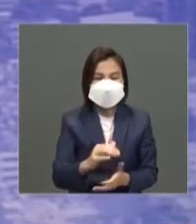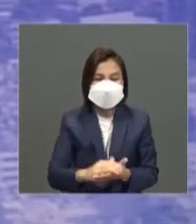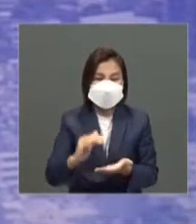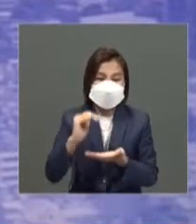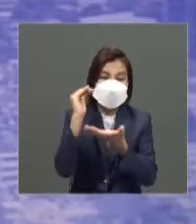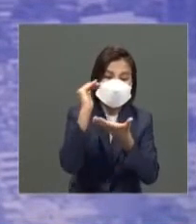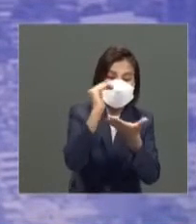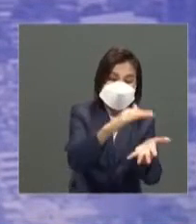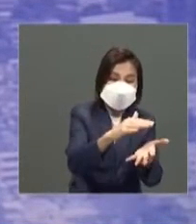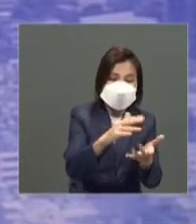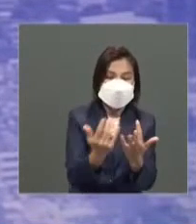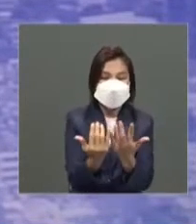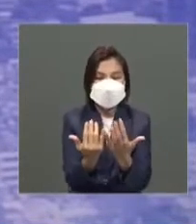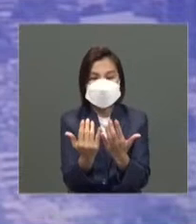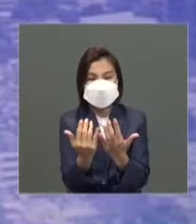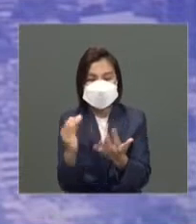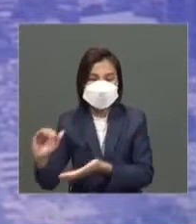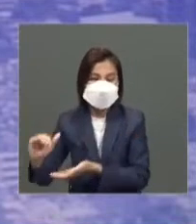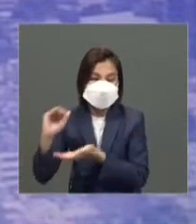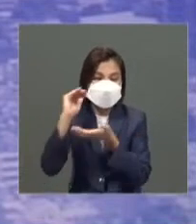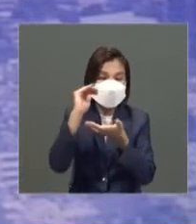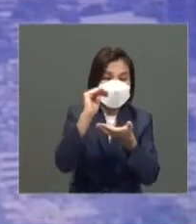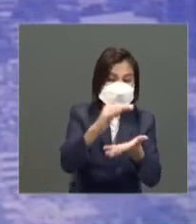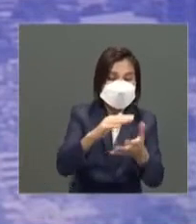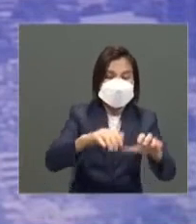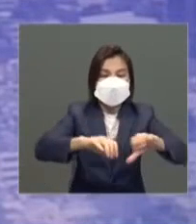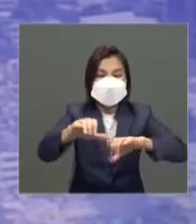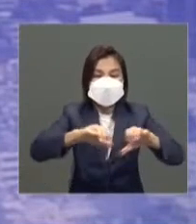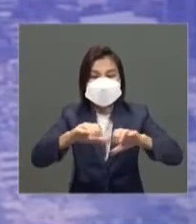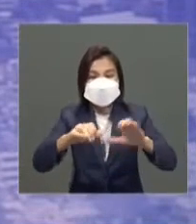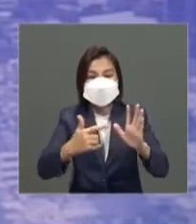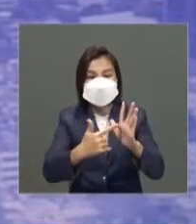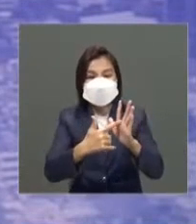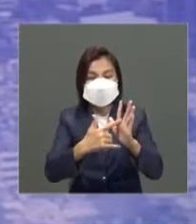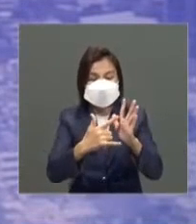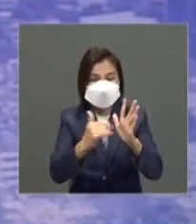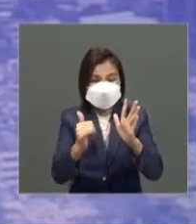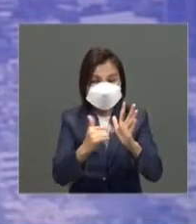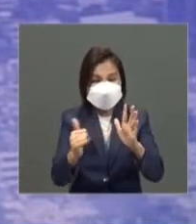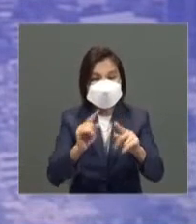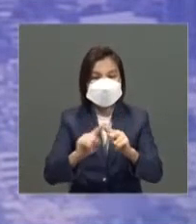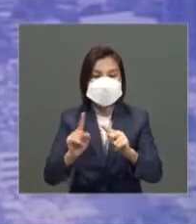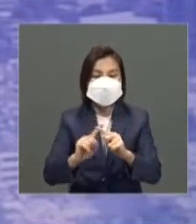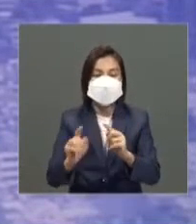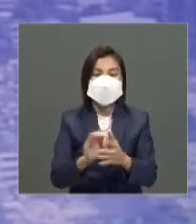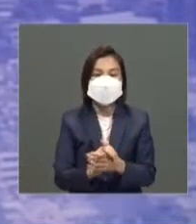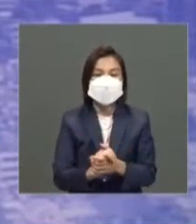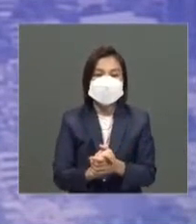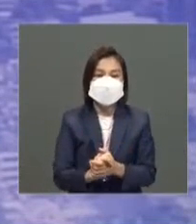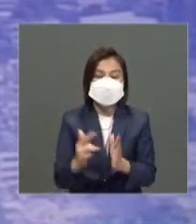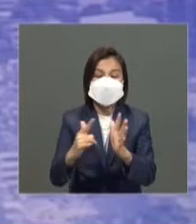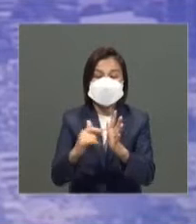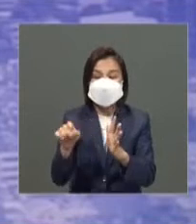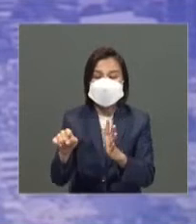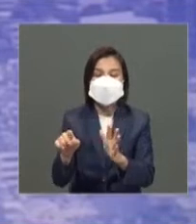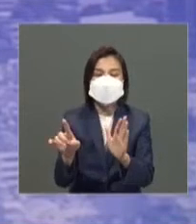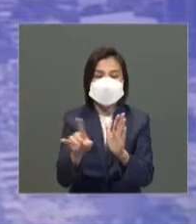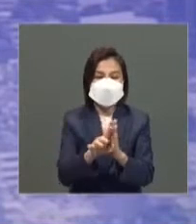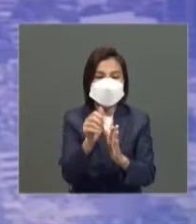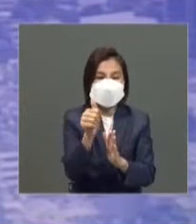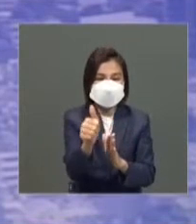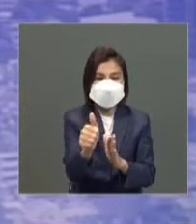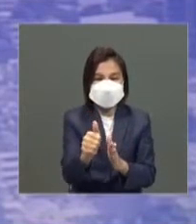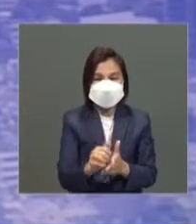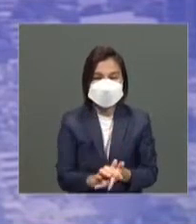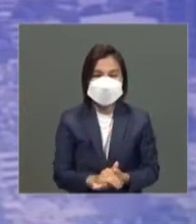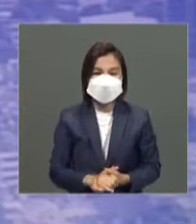างนี้จะทำให้มีการบริหารการนัดหมายแล้วก็การฉีดอยู่ในระยะเวลาที่วัคซีนยังมีคุณภาพดีครับผม